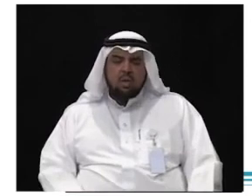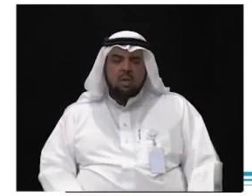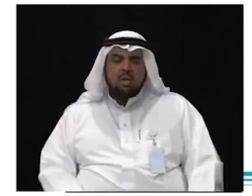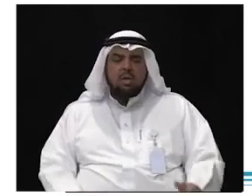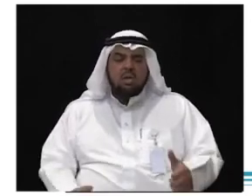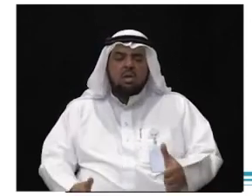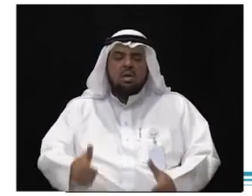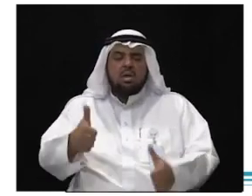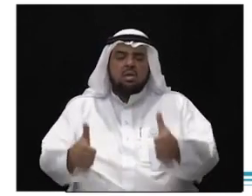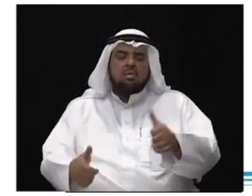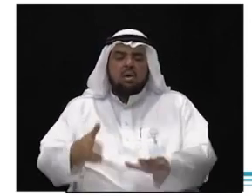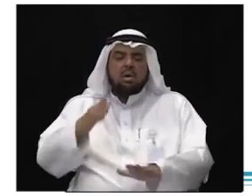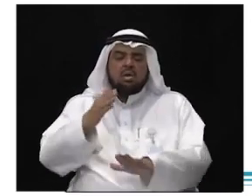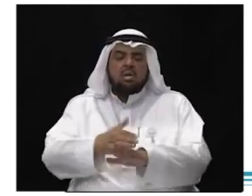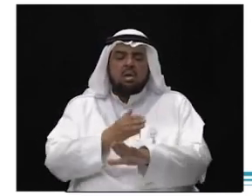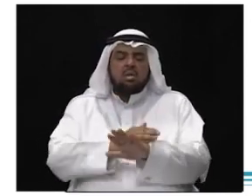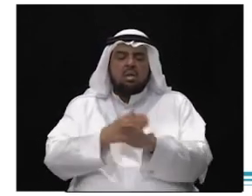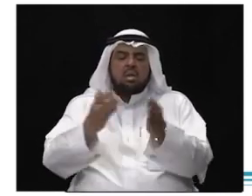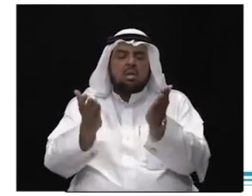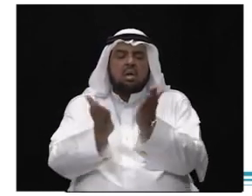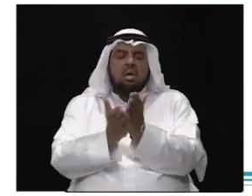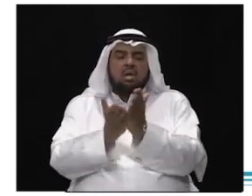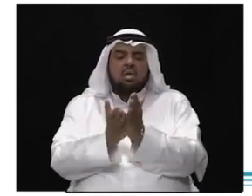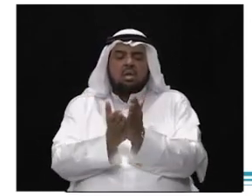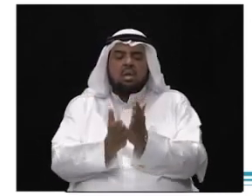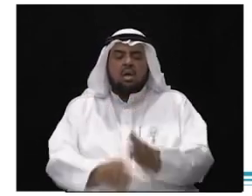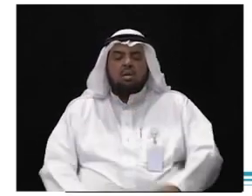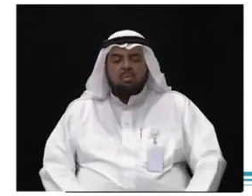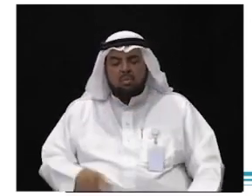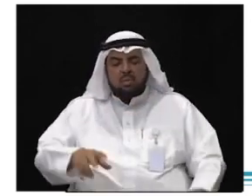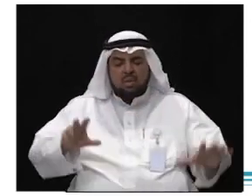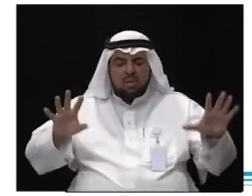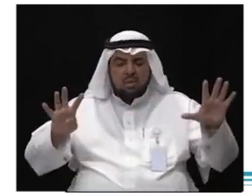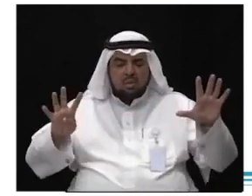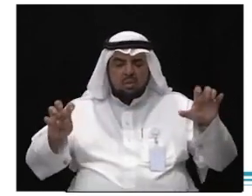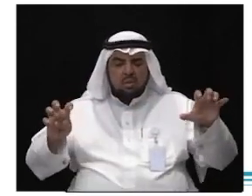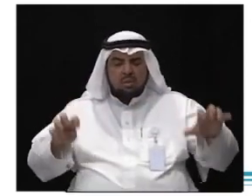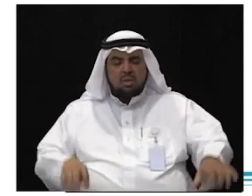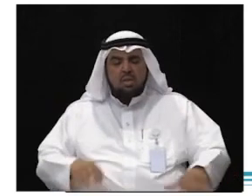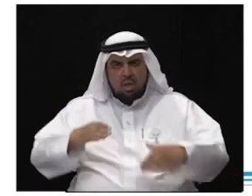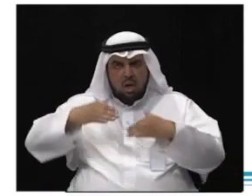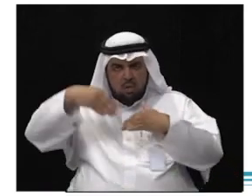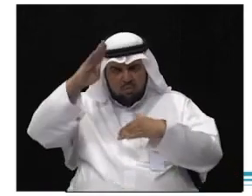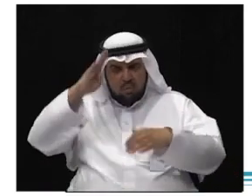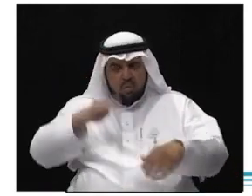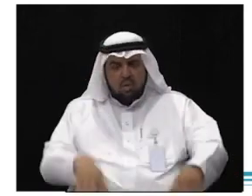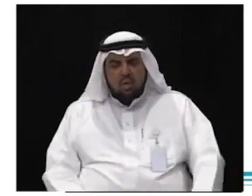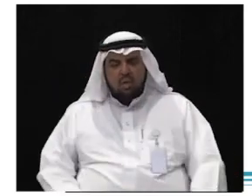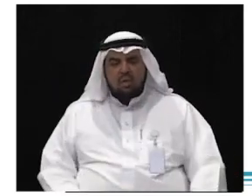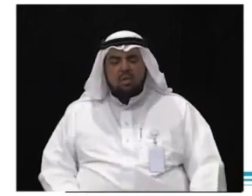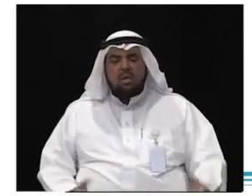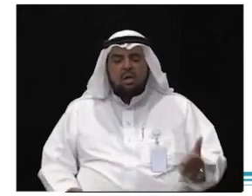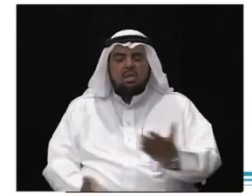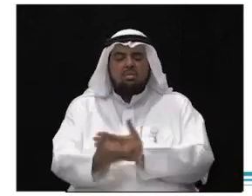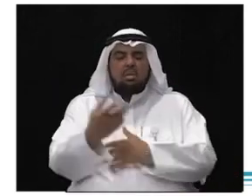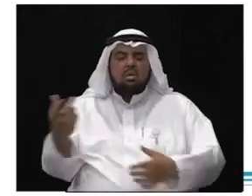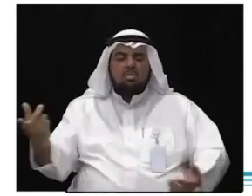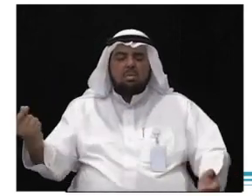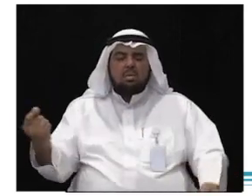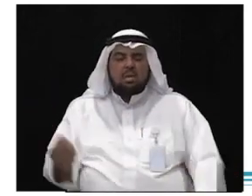العبارة الثانية اختبار درجة الطالب، إذا حصل على 90 فما فوق اطبع